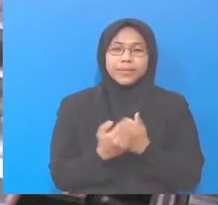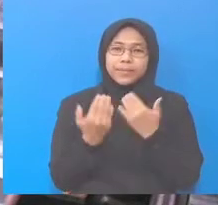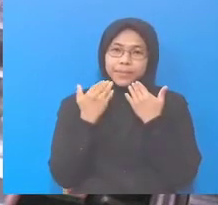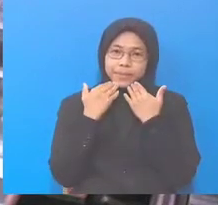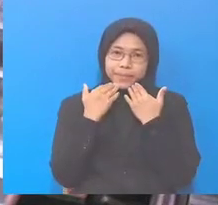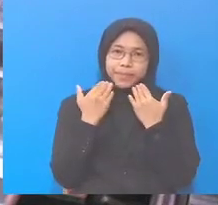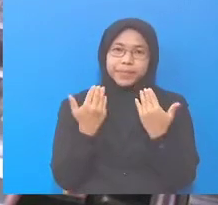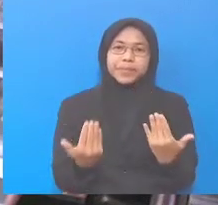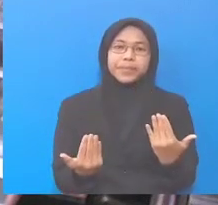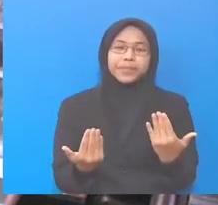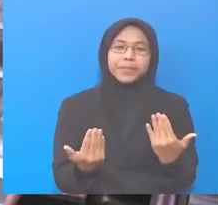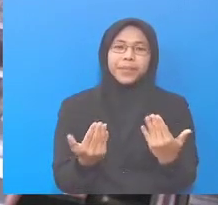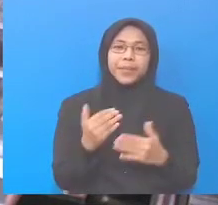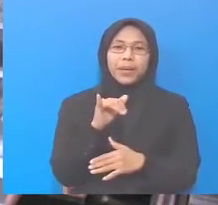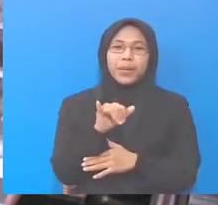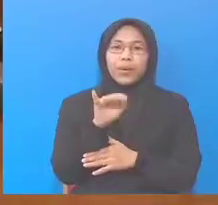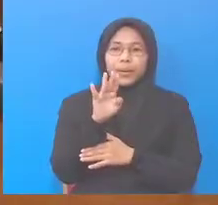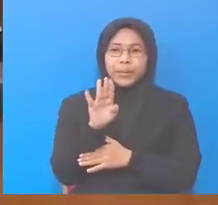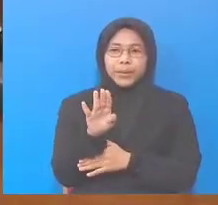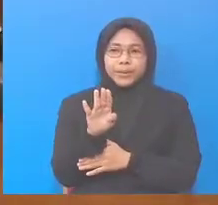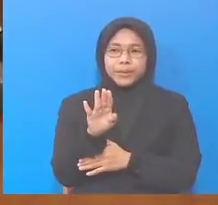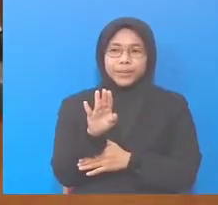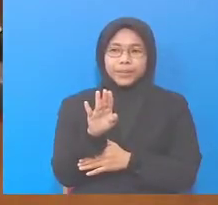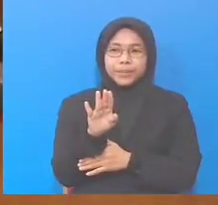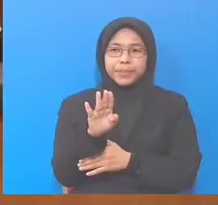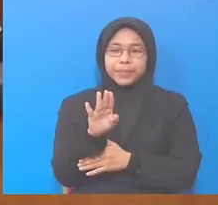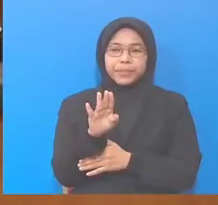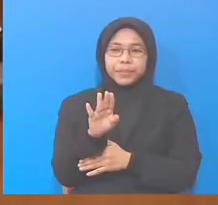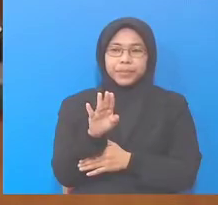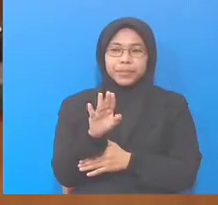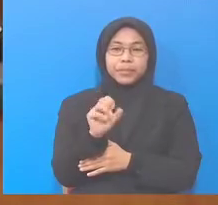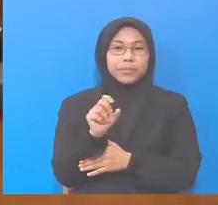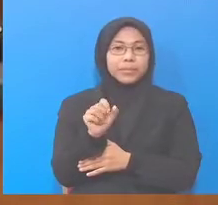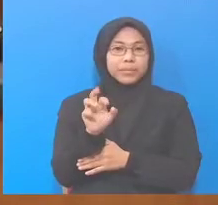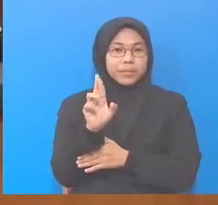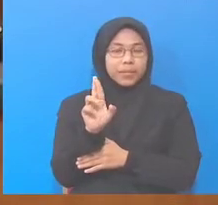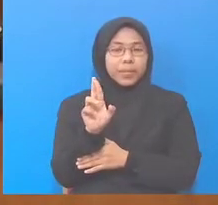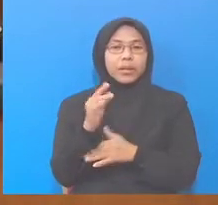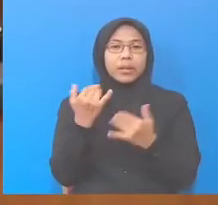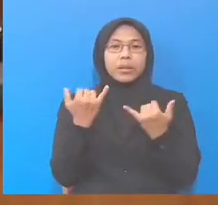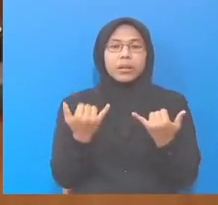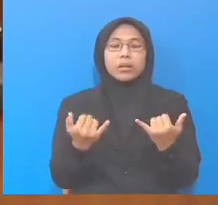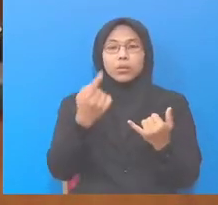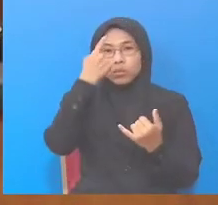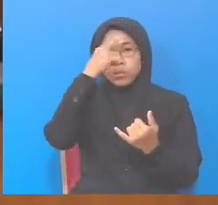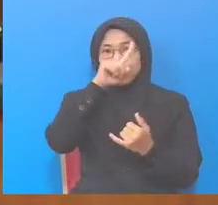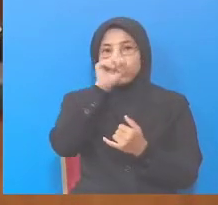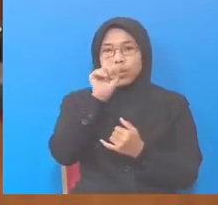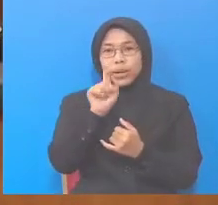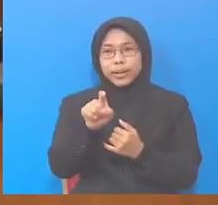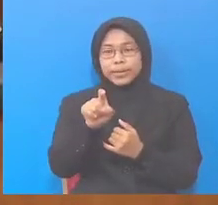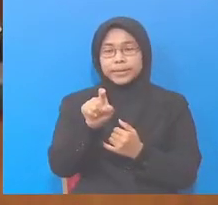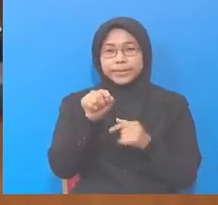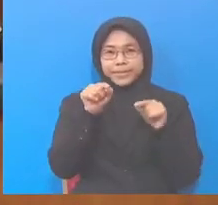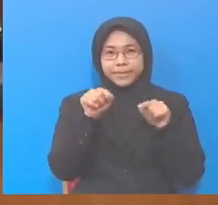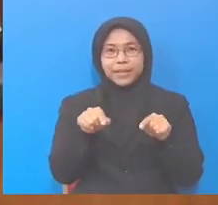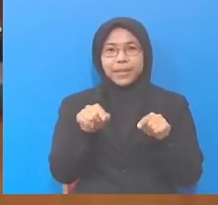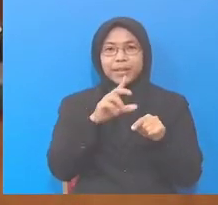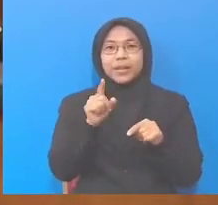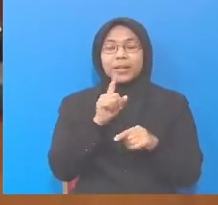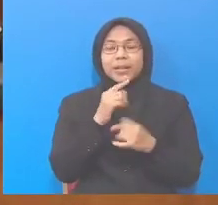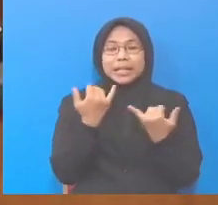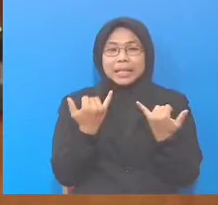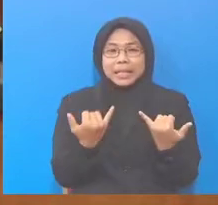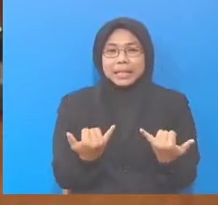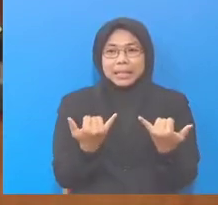Terima kasih Yang Berhormat Tuan Senator atas soalan tersebut.